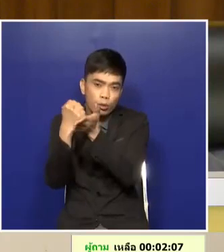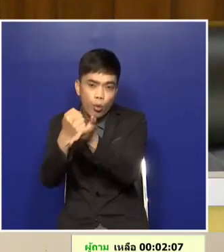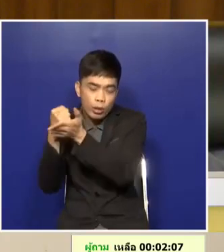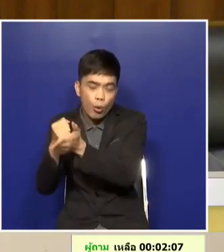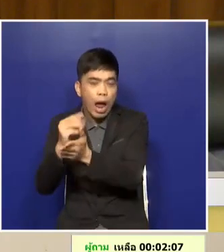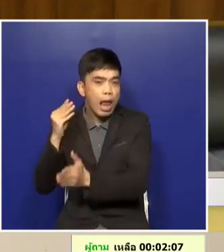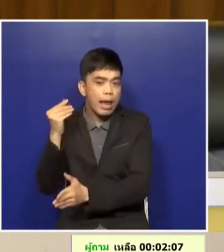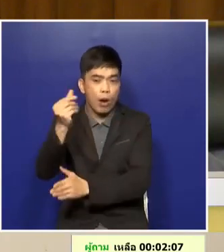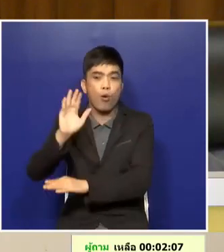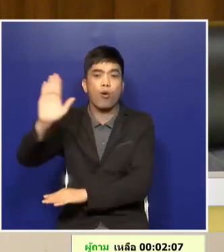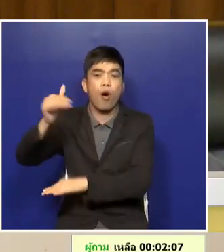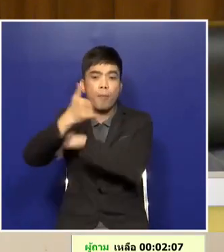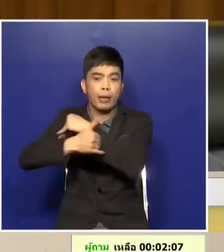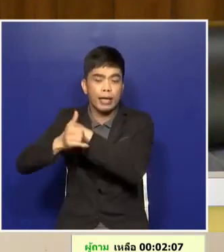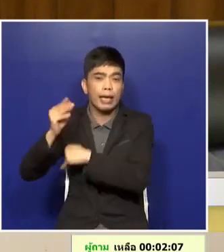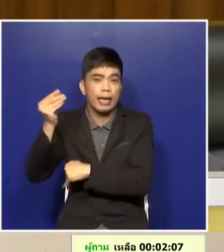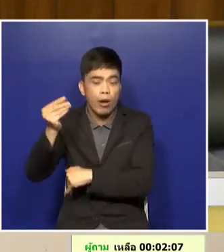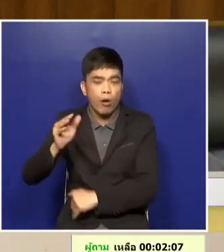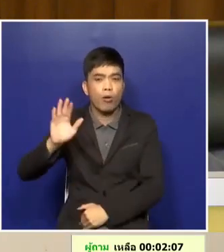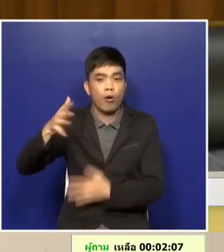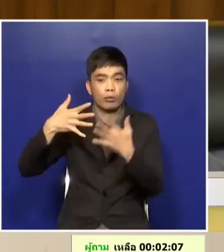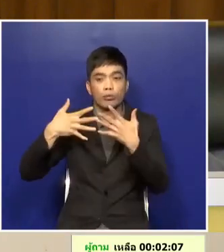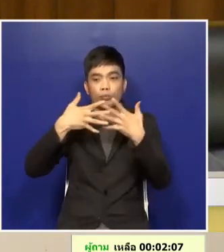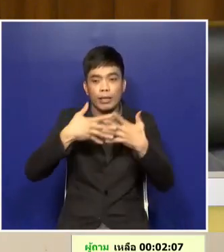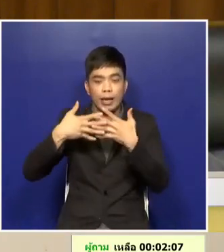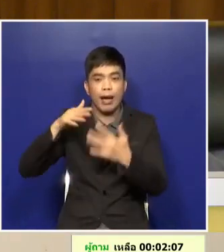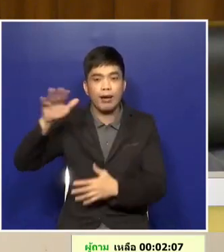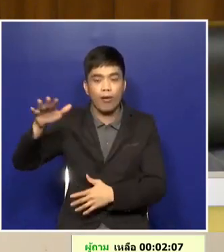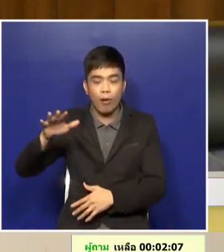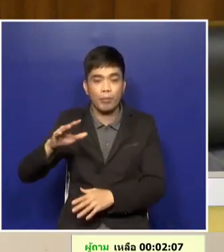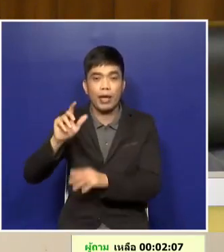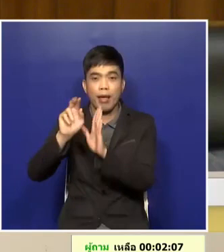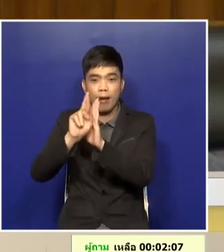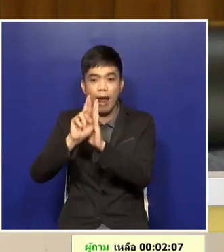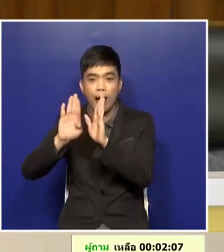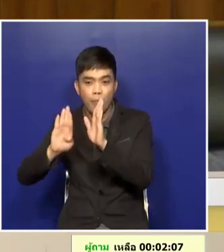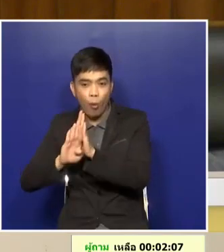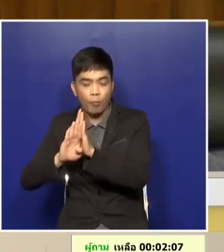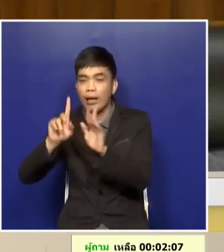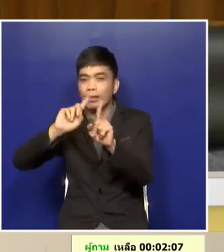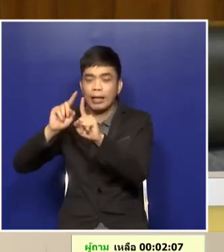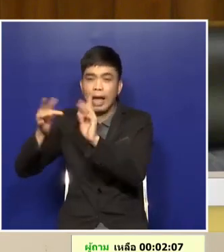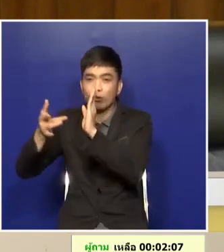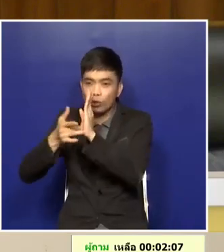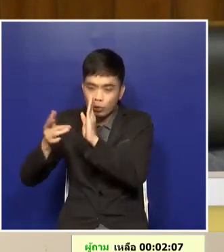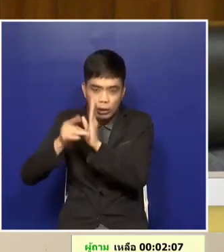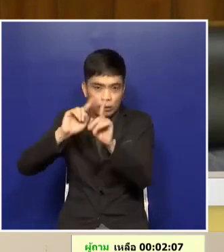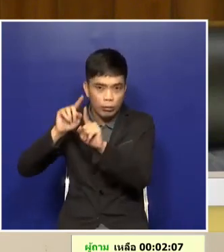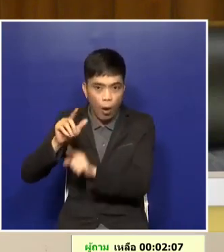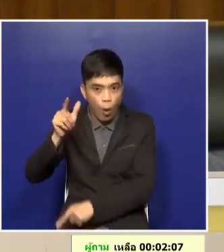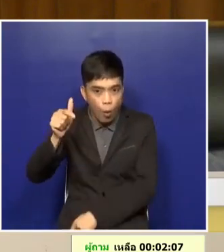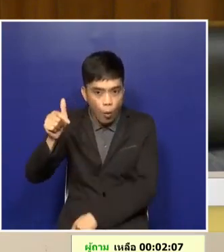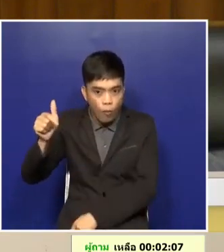บของถ้าอย่างของอเมริกาก็จะมี Social Security แล้วก็ยังมีในเรื่องของ Tax ID อีกเพราะฉะนั้น